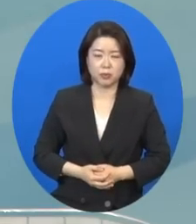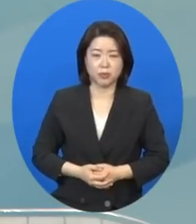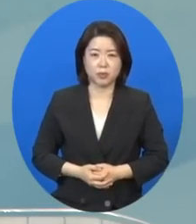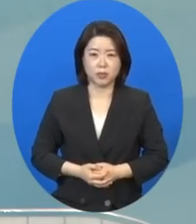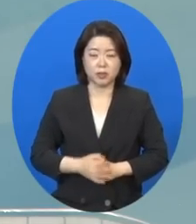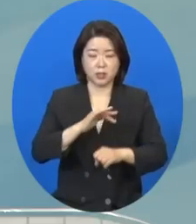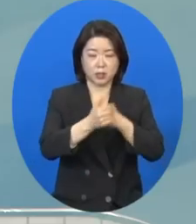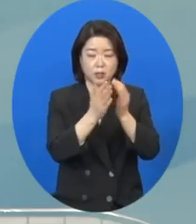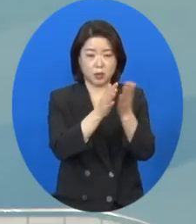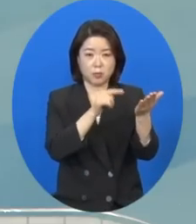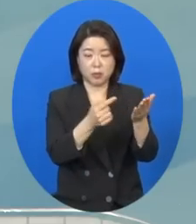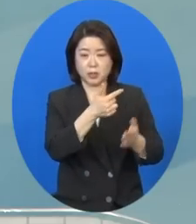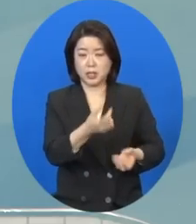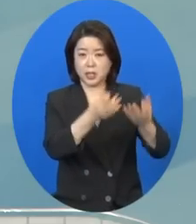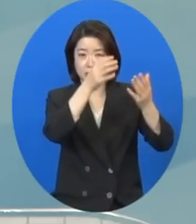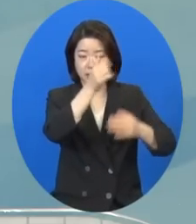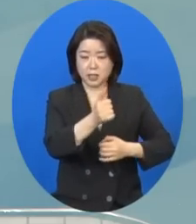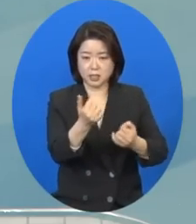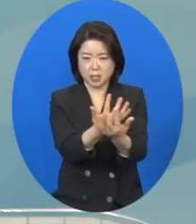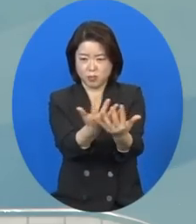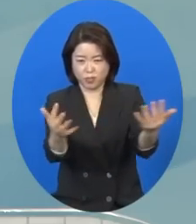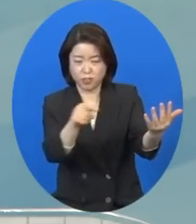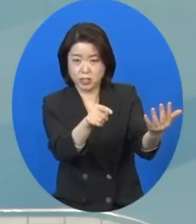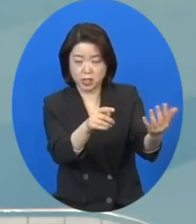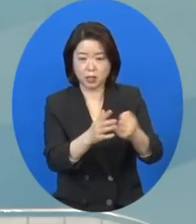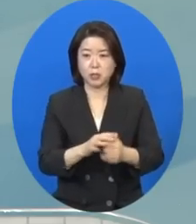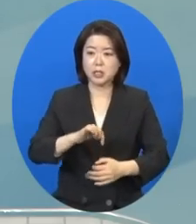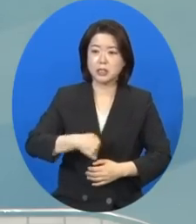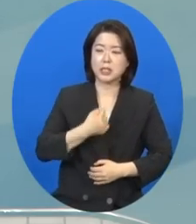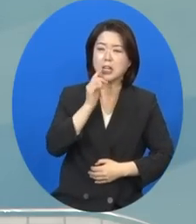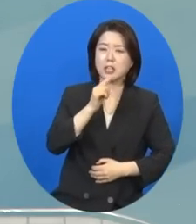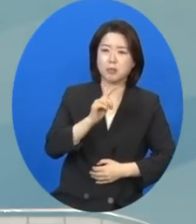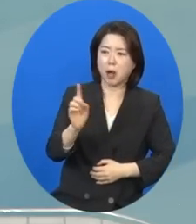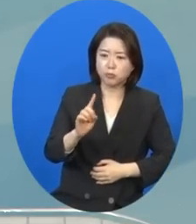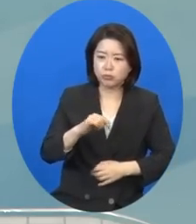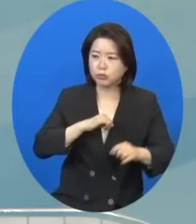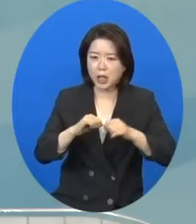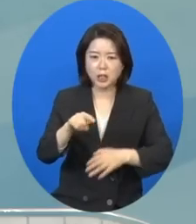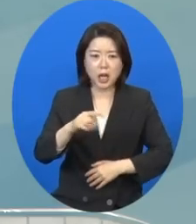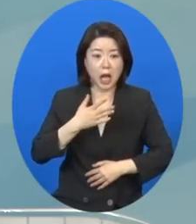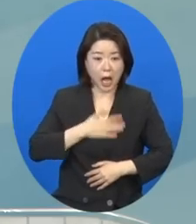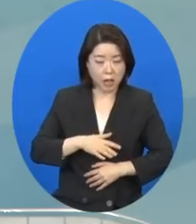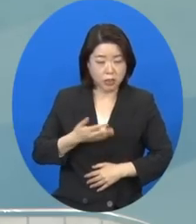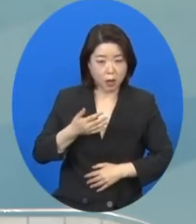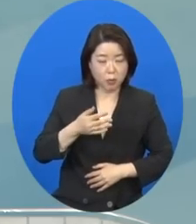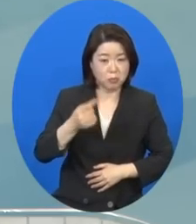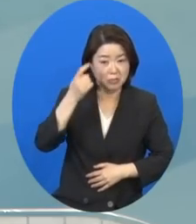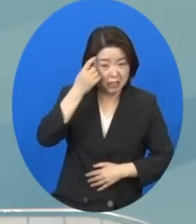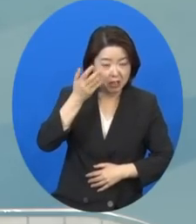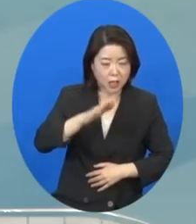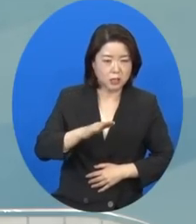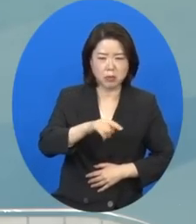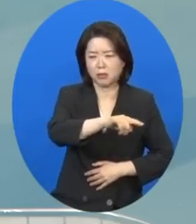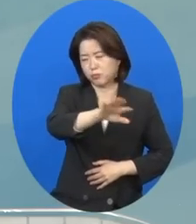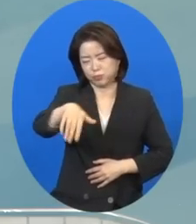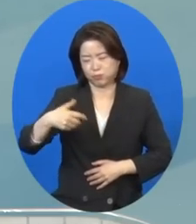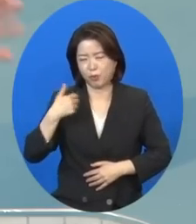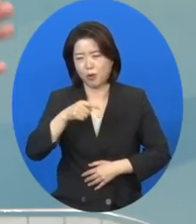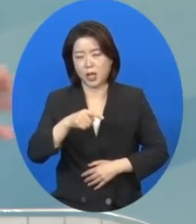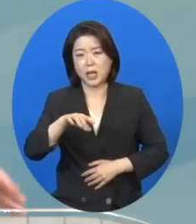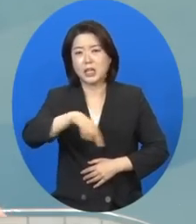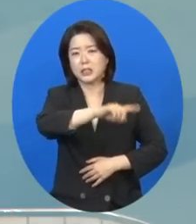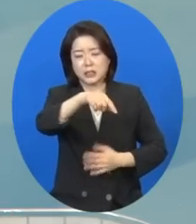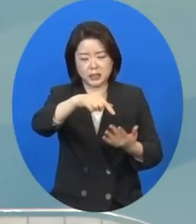본문의 대제사장과 군중들은 자신들이 지금 무엇을 하고 있는지 안다라고 생각하지만 전혀 모르고 있습니다 그들의 선택의